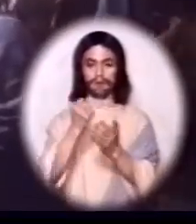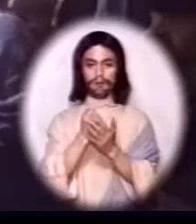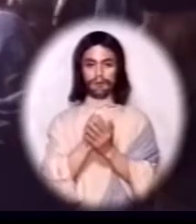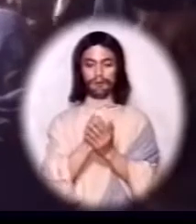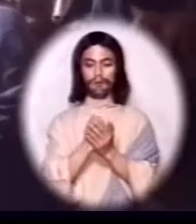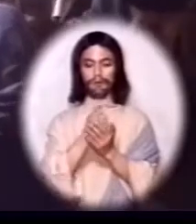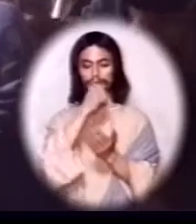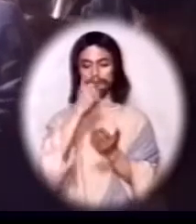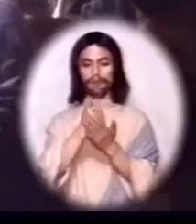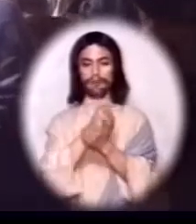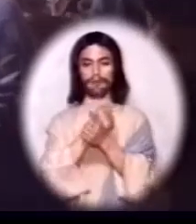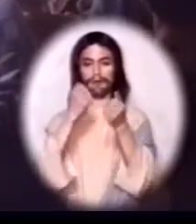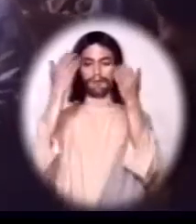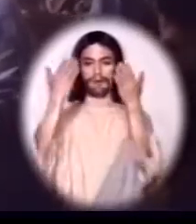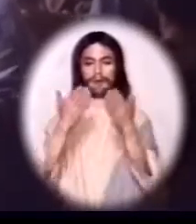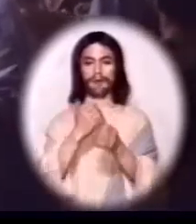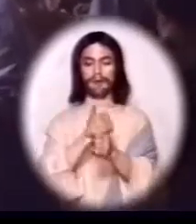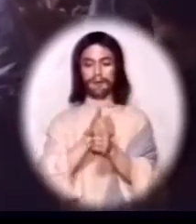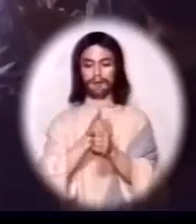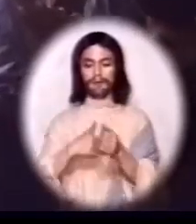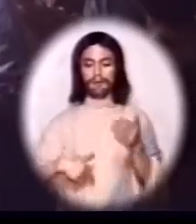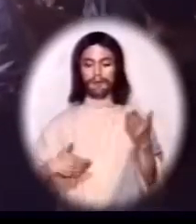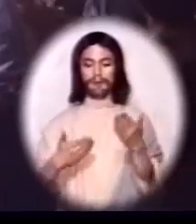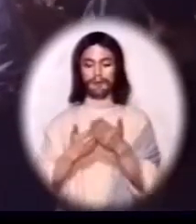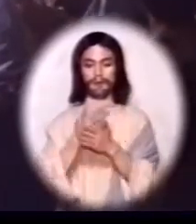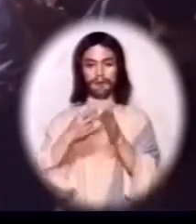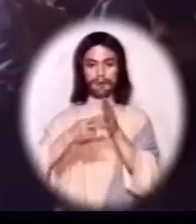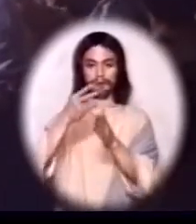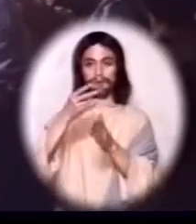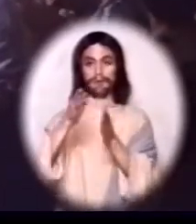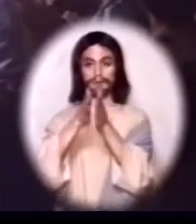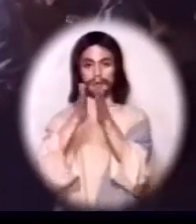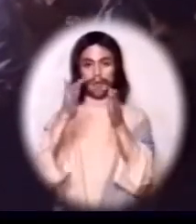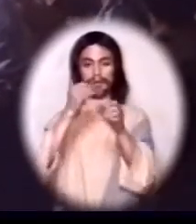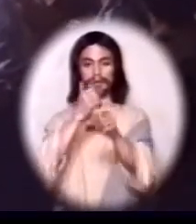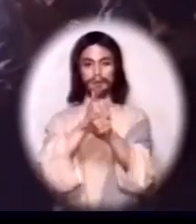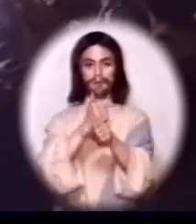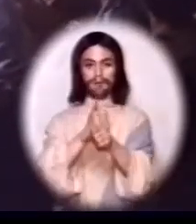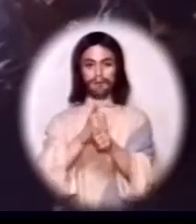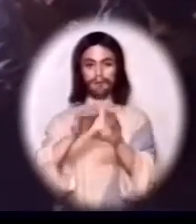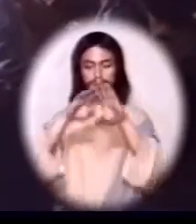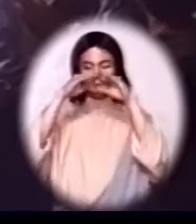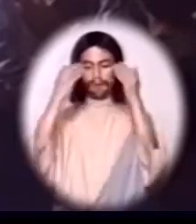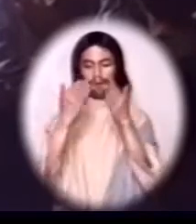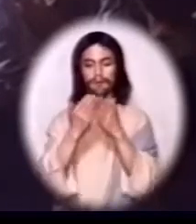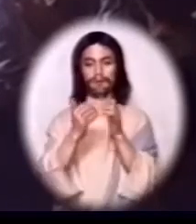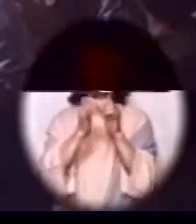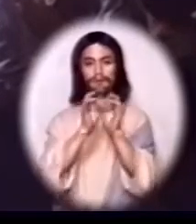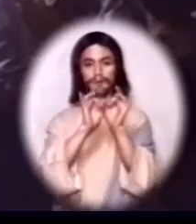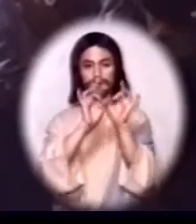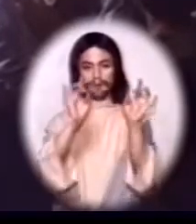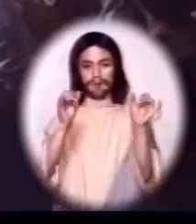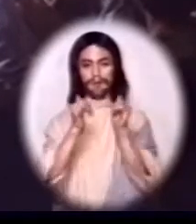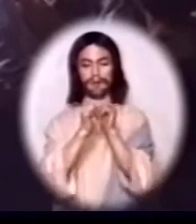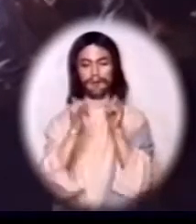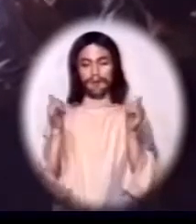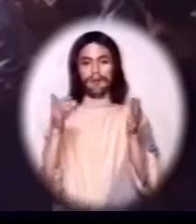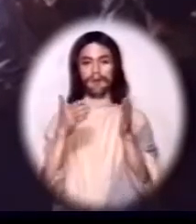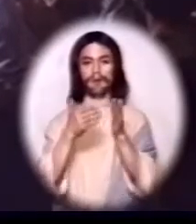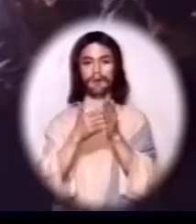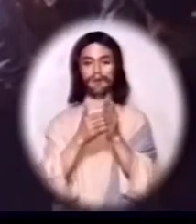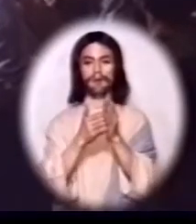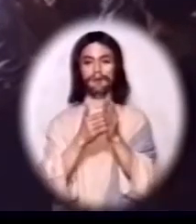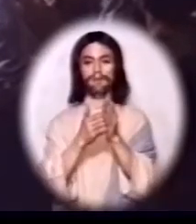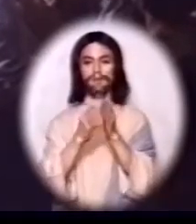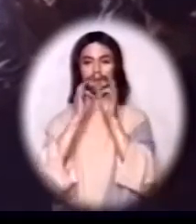이름으로 죄사함을 얻게 하는 회개가 예루살렘에서부터 시작을 해서 모든 족속들에게